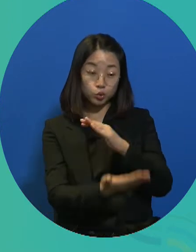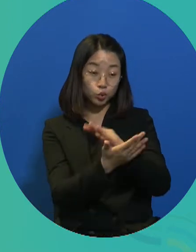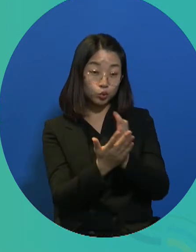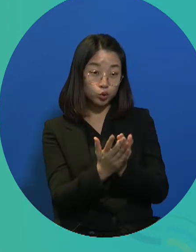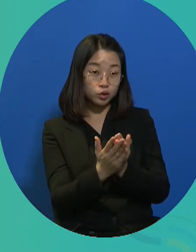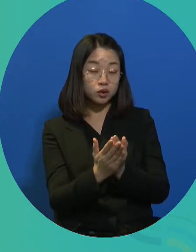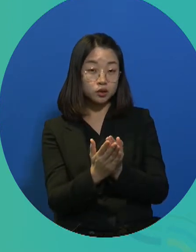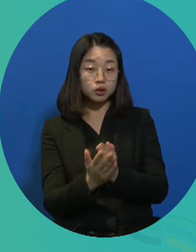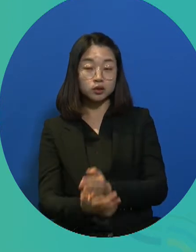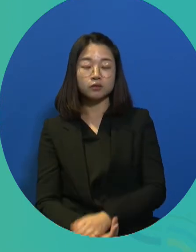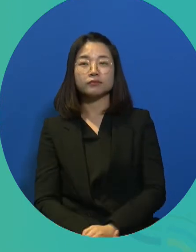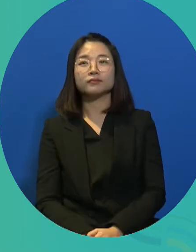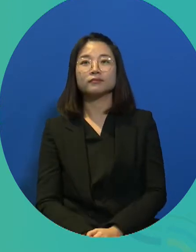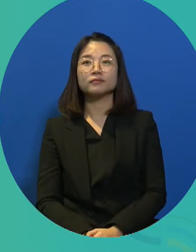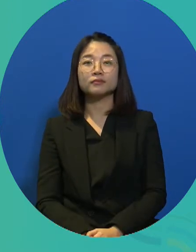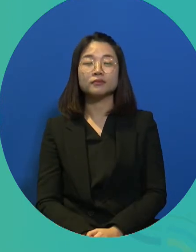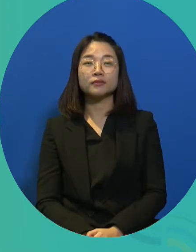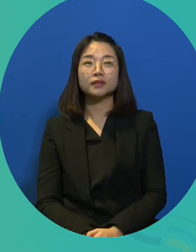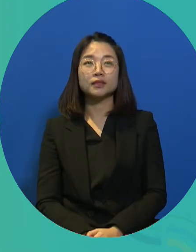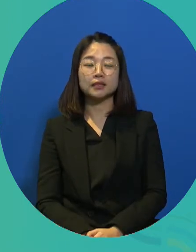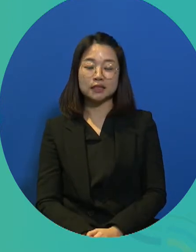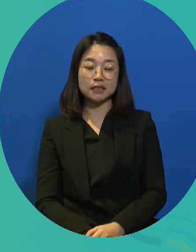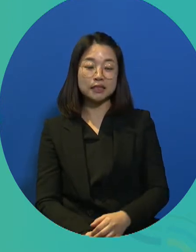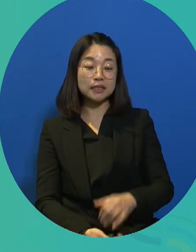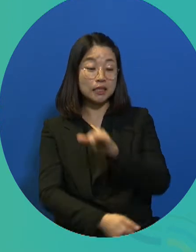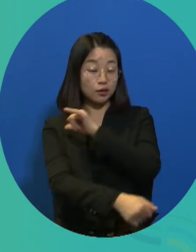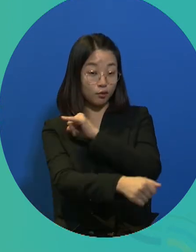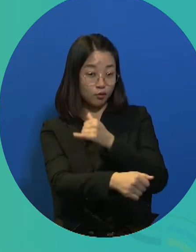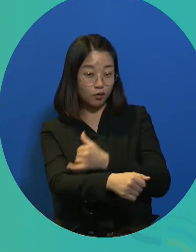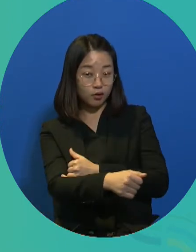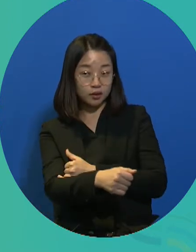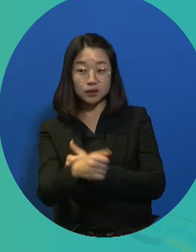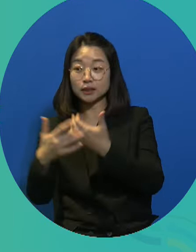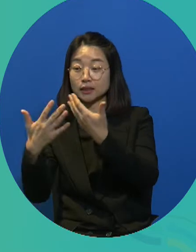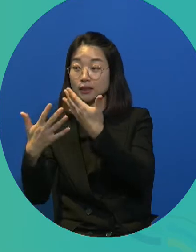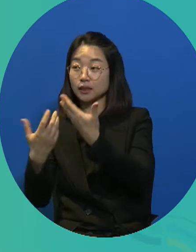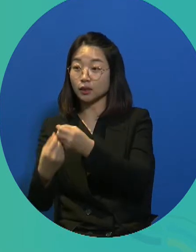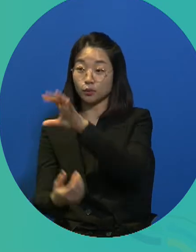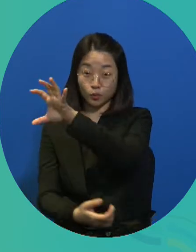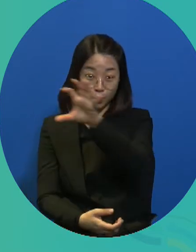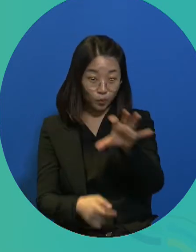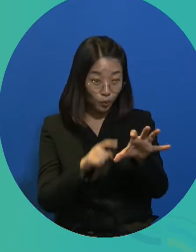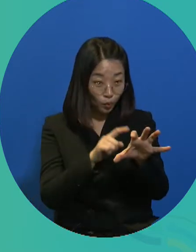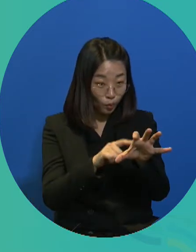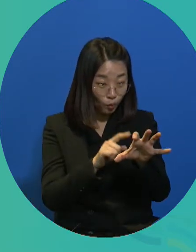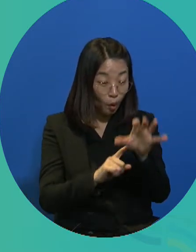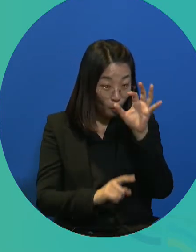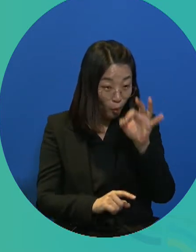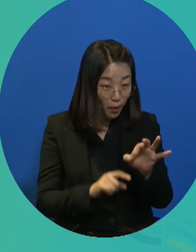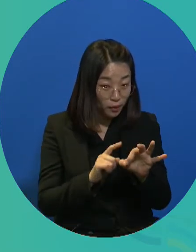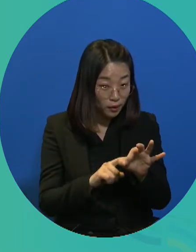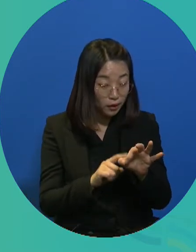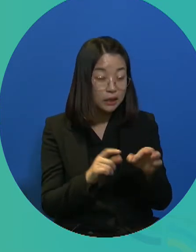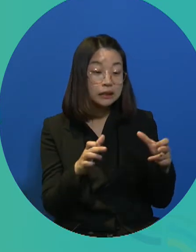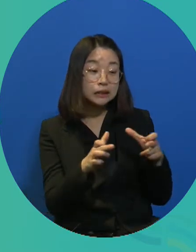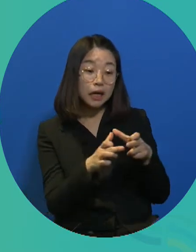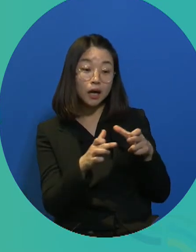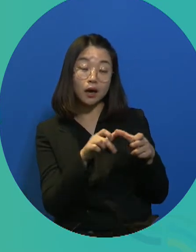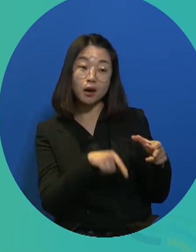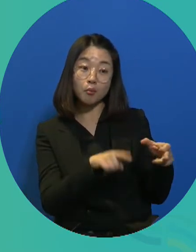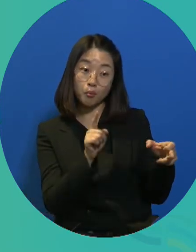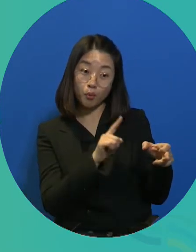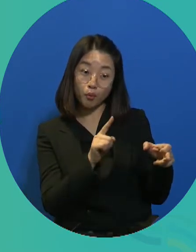기본적인 UNCRDP에 나와 있는 인권 모델을 근간으로 삼고 있고, 이 사회적 모델에 따르면 장애라는